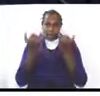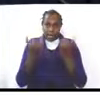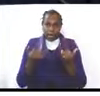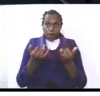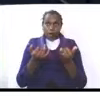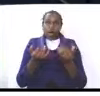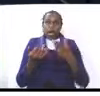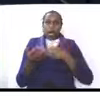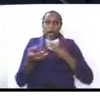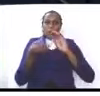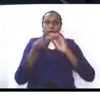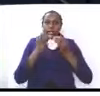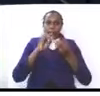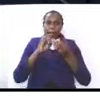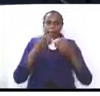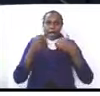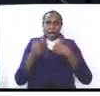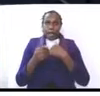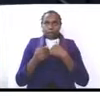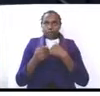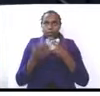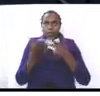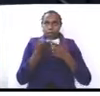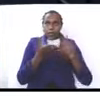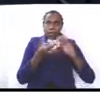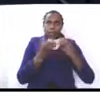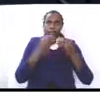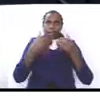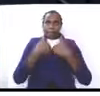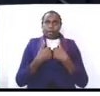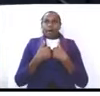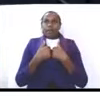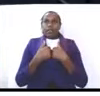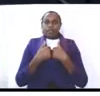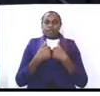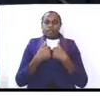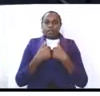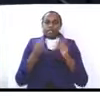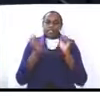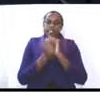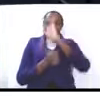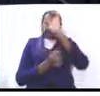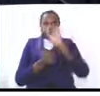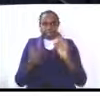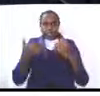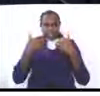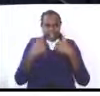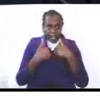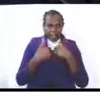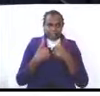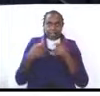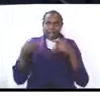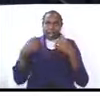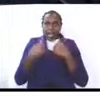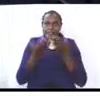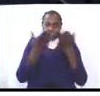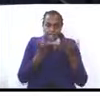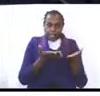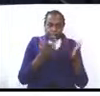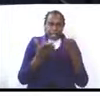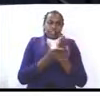Nambari yetu ya matoleo ama ya kupeana sadaka yako, fungu lako la kumi, ni ile imewekwa